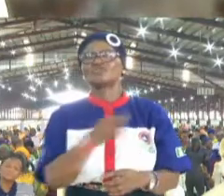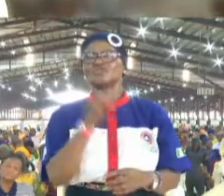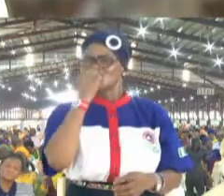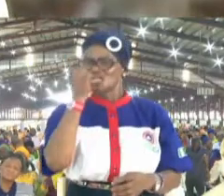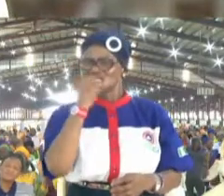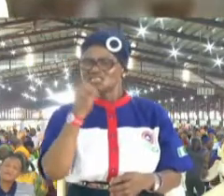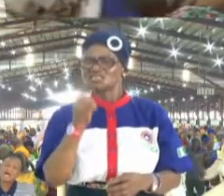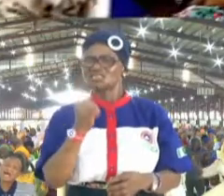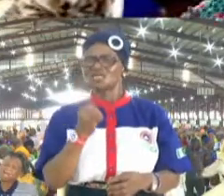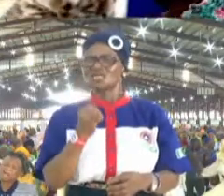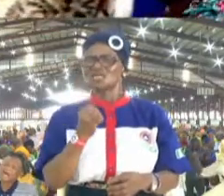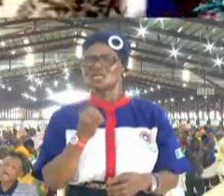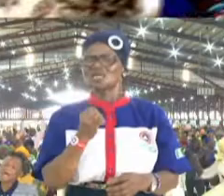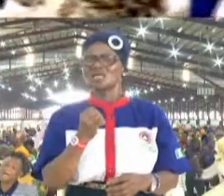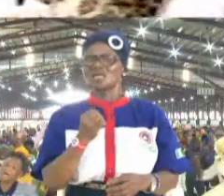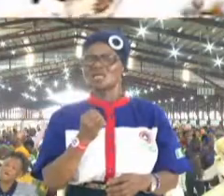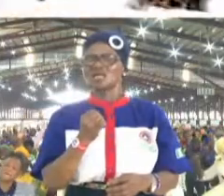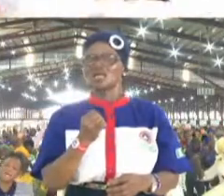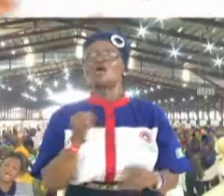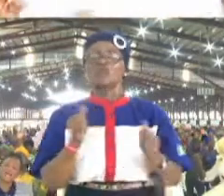Tọmọtọmọ yóò dára fún yín.